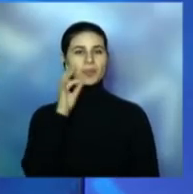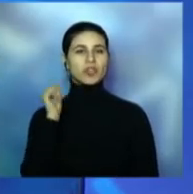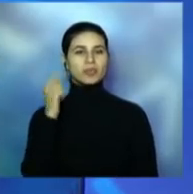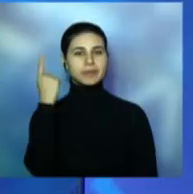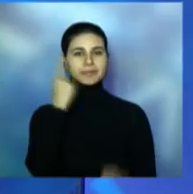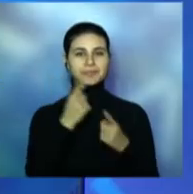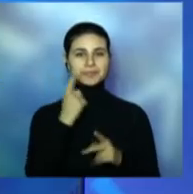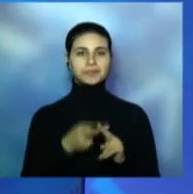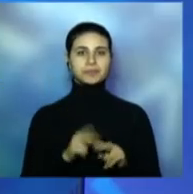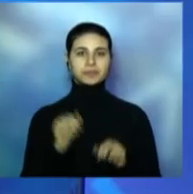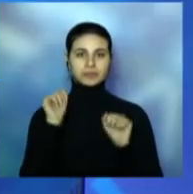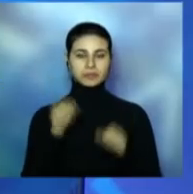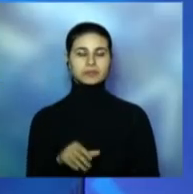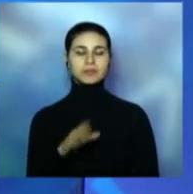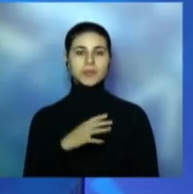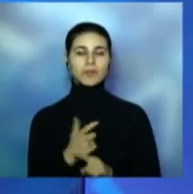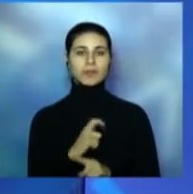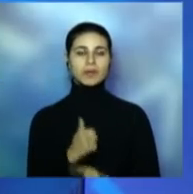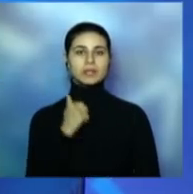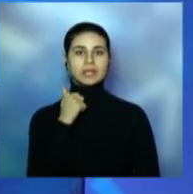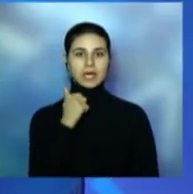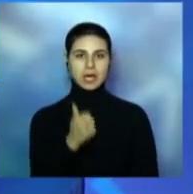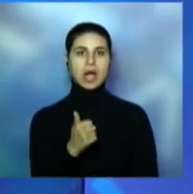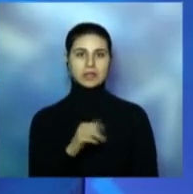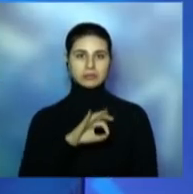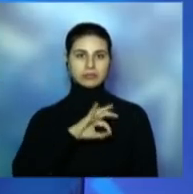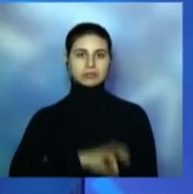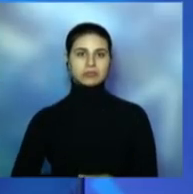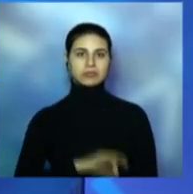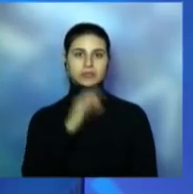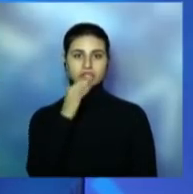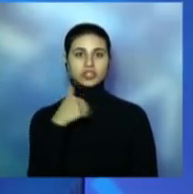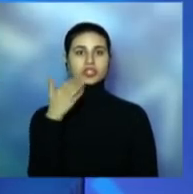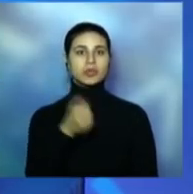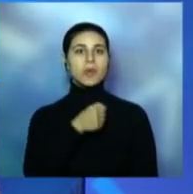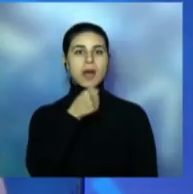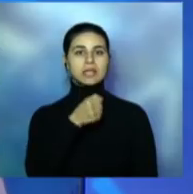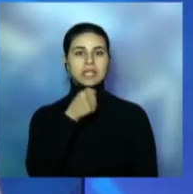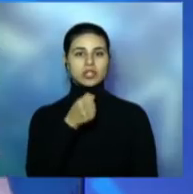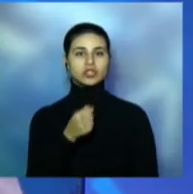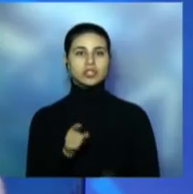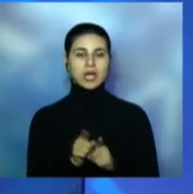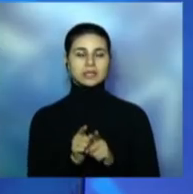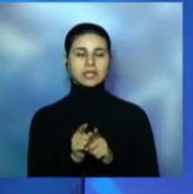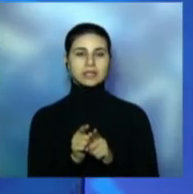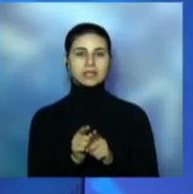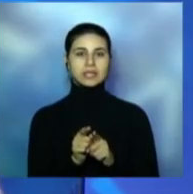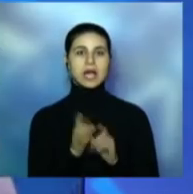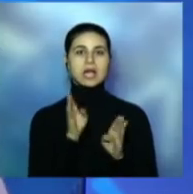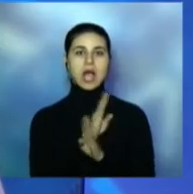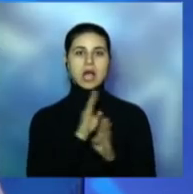ეს ხრიკები შეიძლება იყოს ძალიან კარგი ინსტრუმენტი შემდგომ ასაკშიც, თუ ასეთი